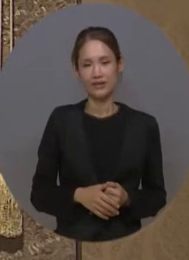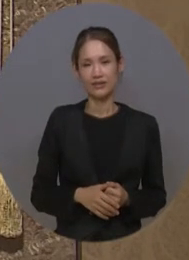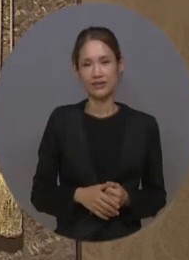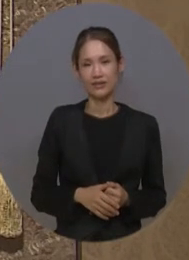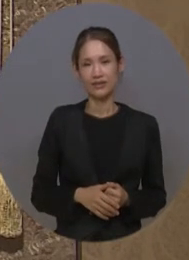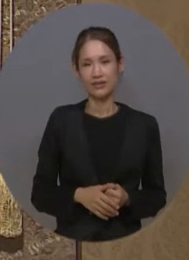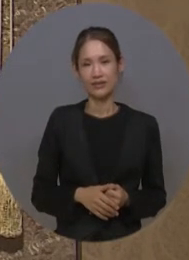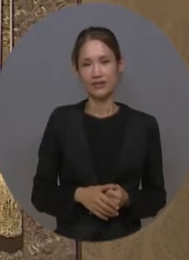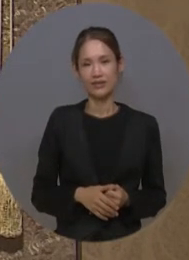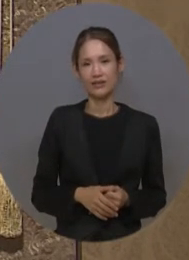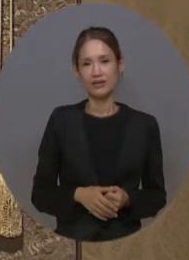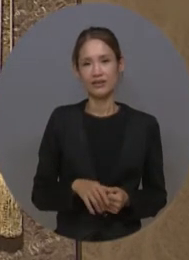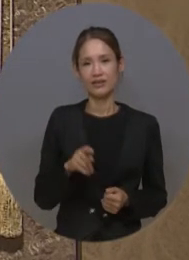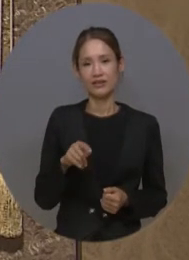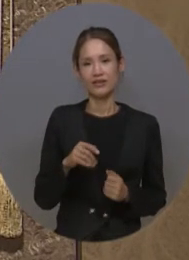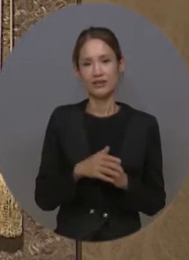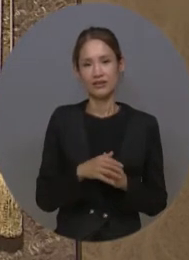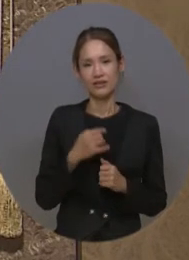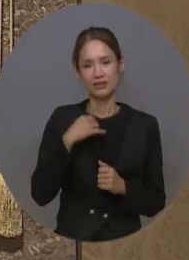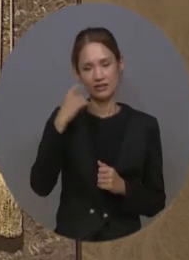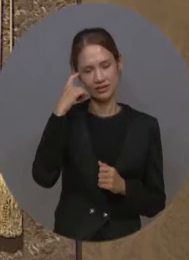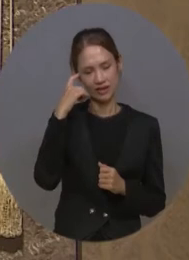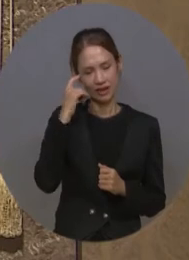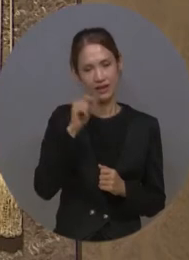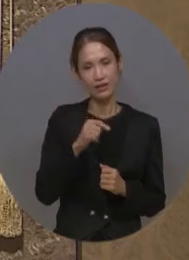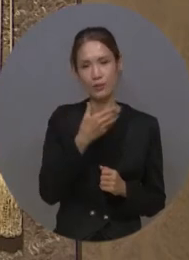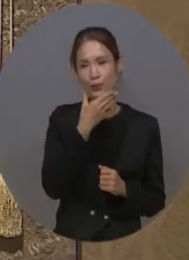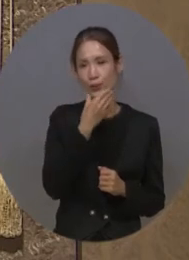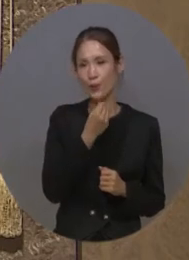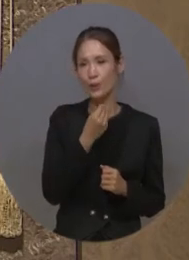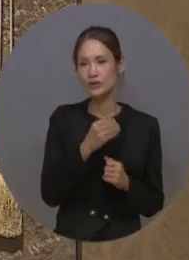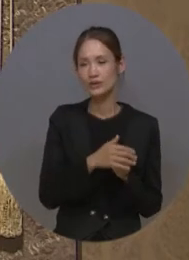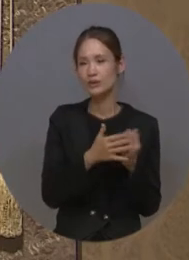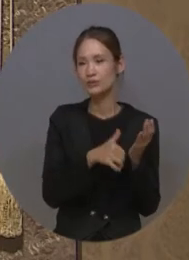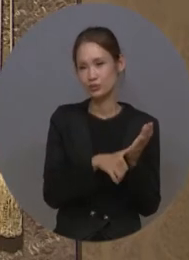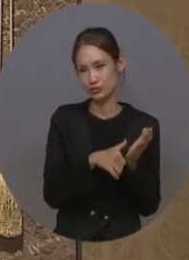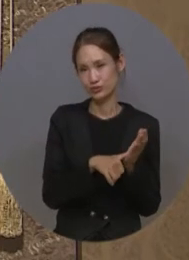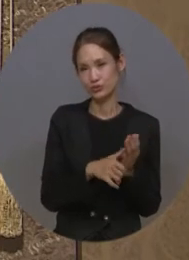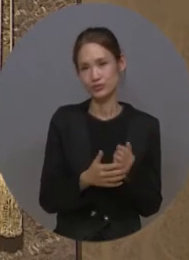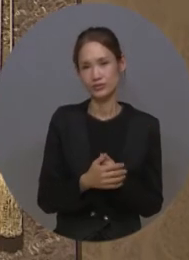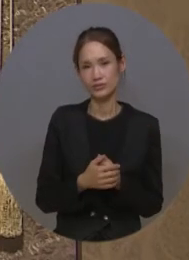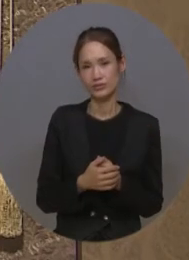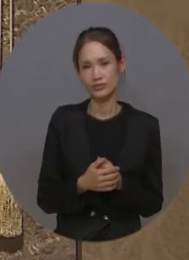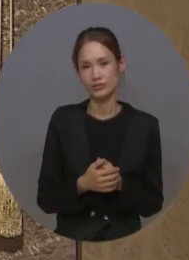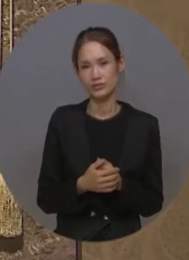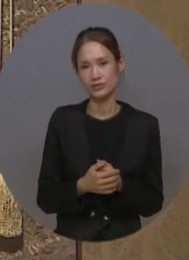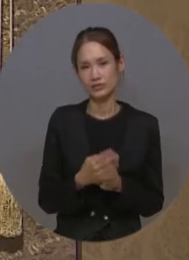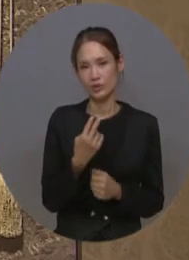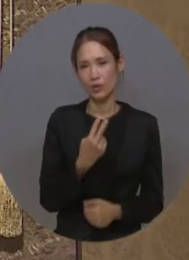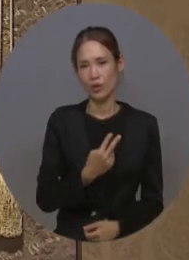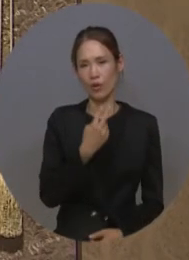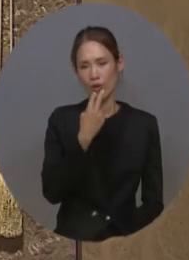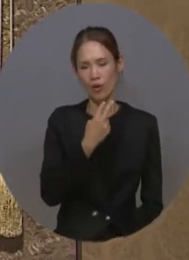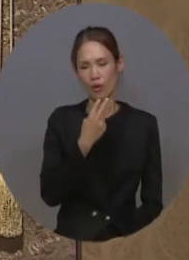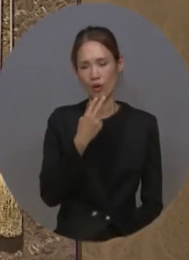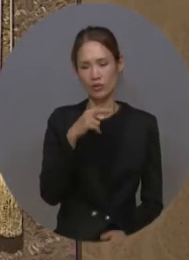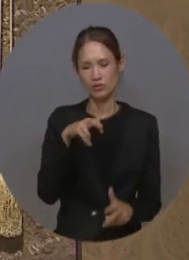되네요. 그리고 저는 생각해 이걸 복지용품 네. 사실 숨 못 쉬는 것도 큰 장애잖아요.